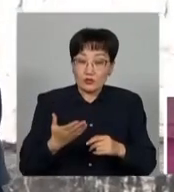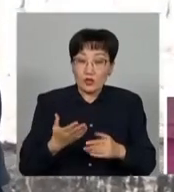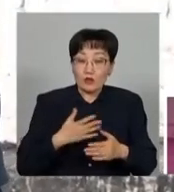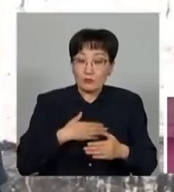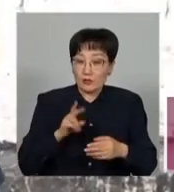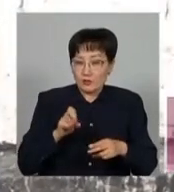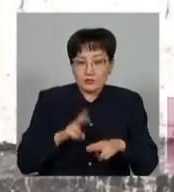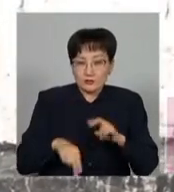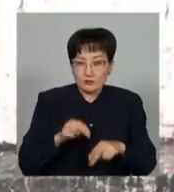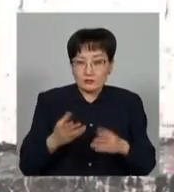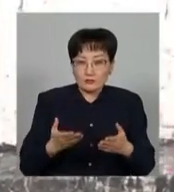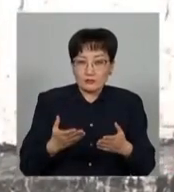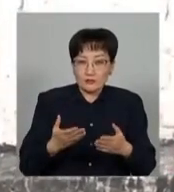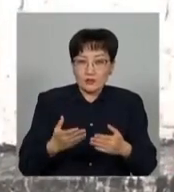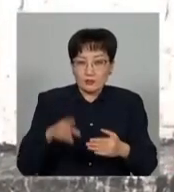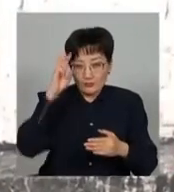қалай салады оны?